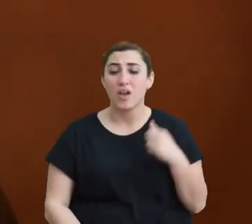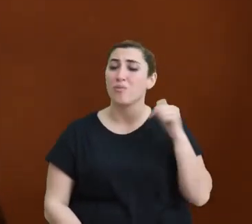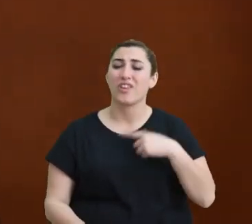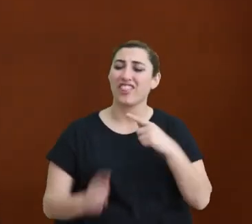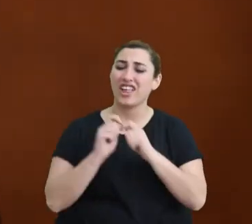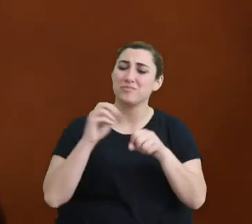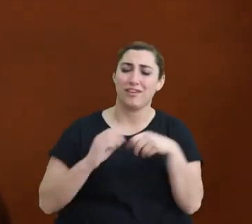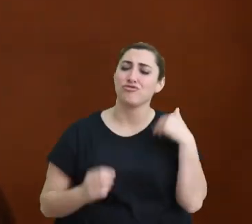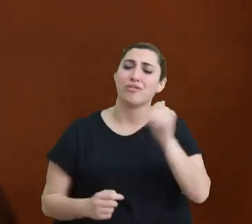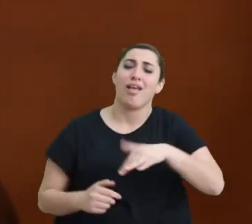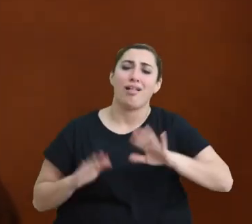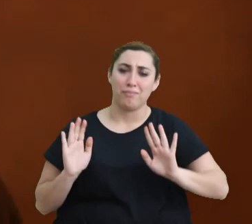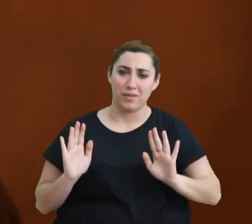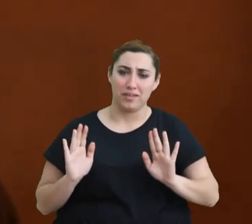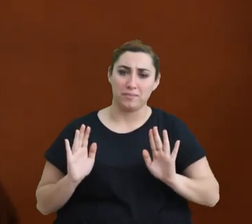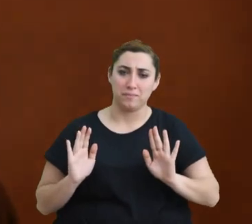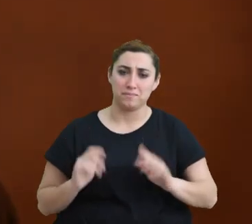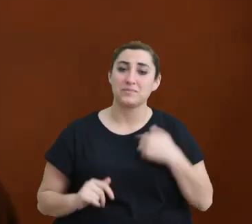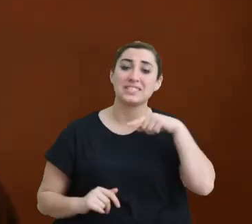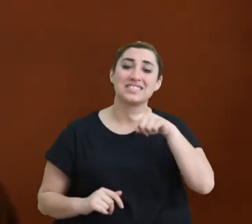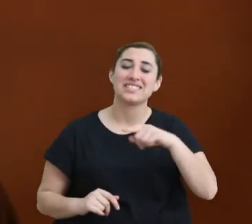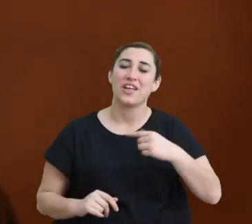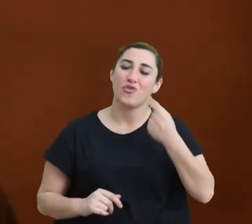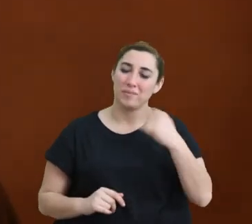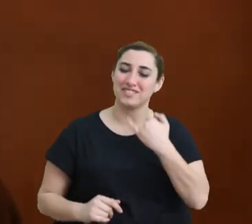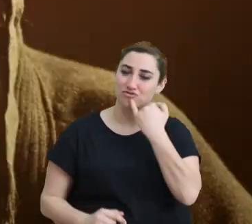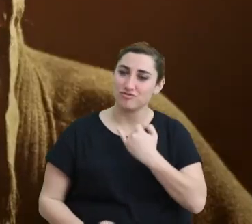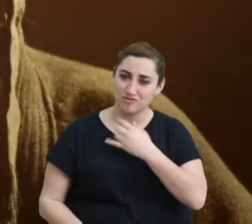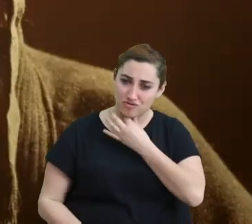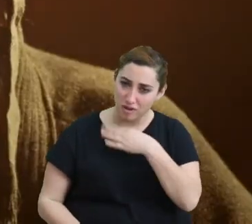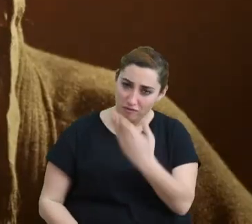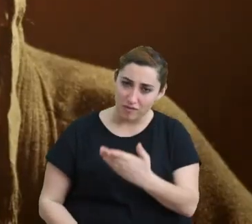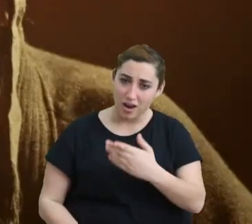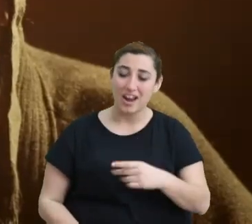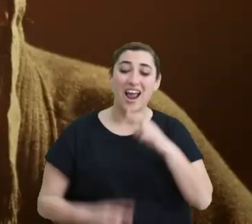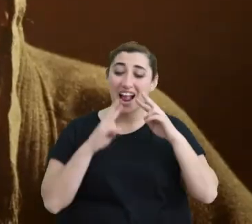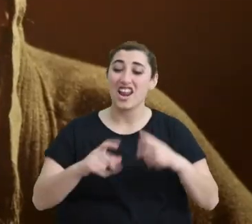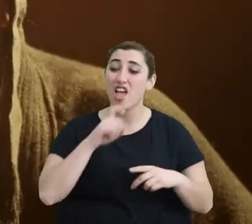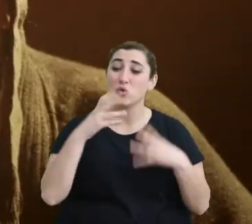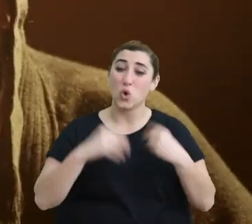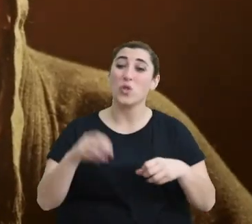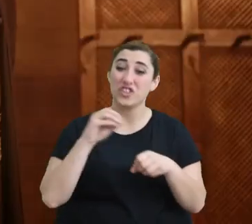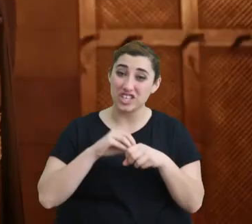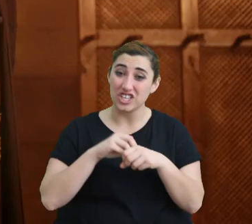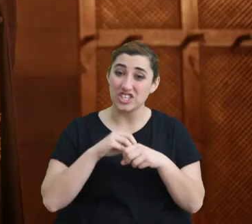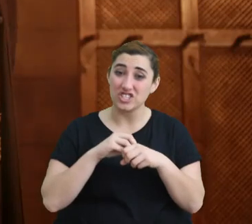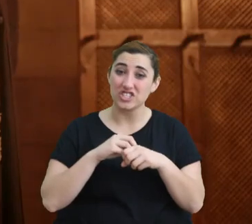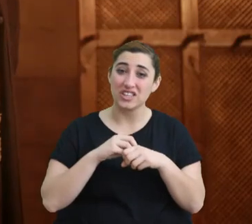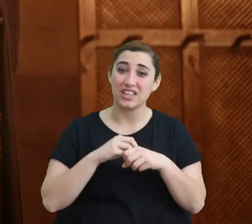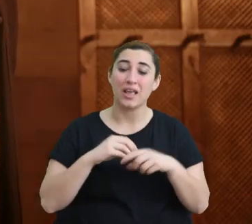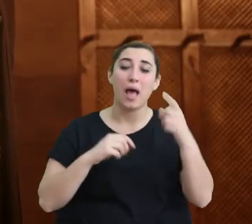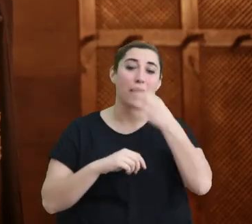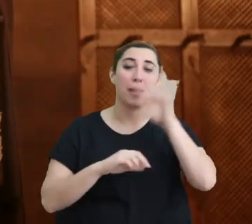Buraya tartışmaya gelmedim. Sizden naçizane ricam, hükmümün yanlış olduğuna dair